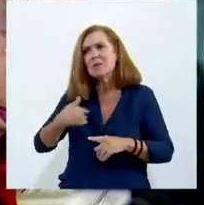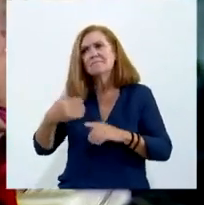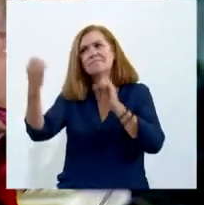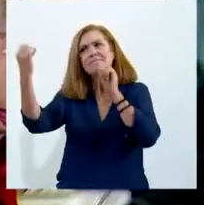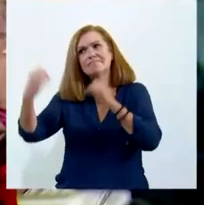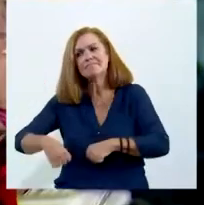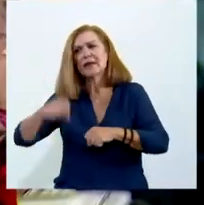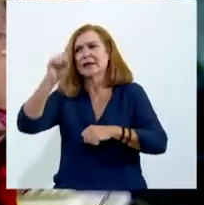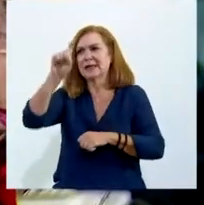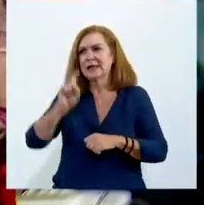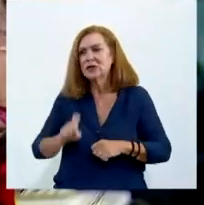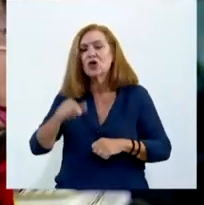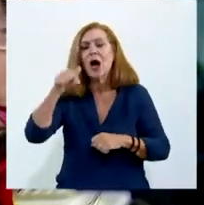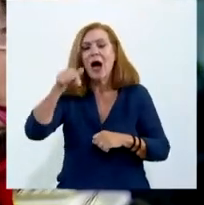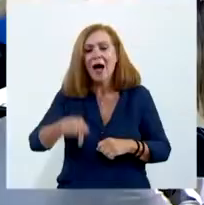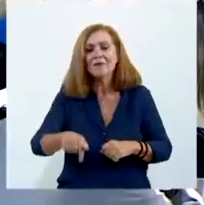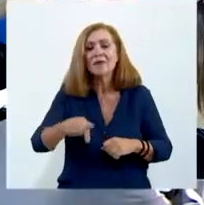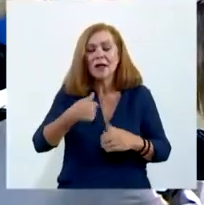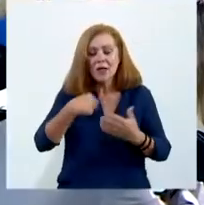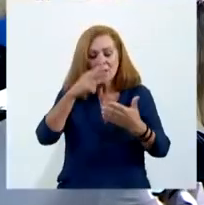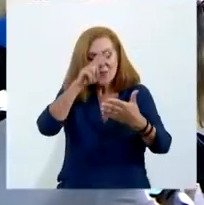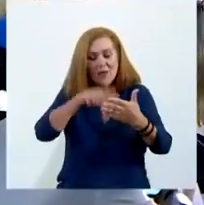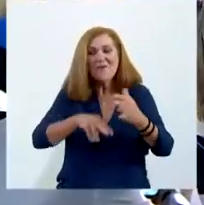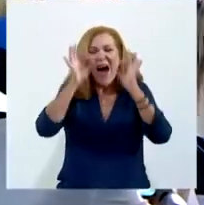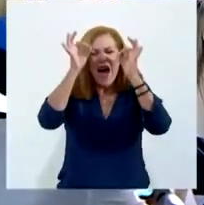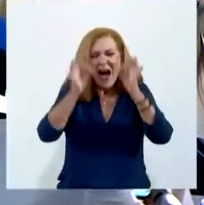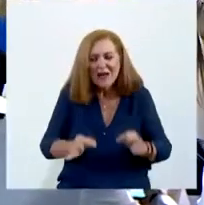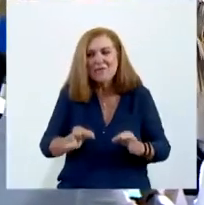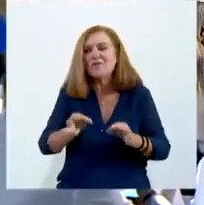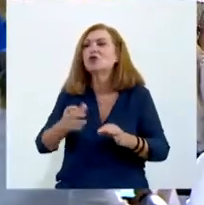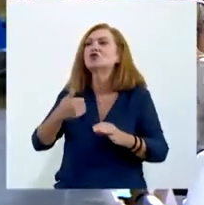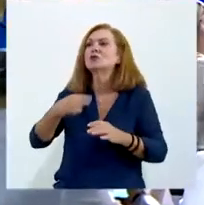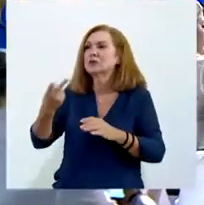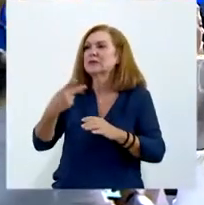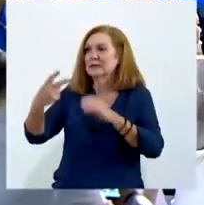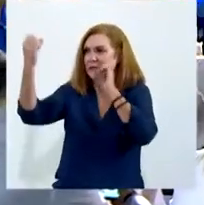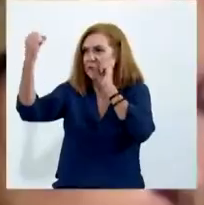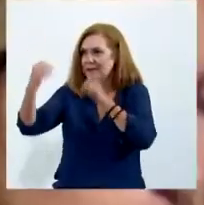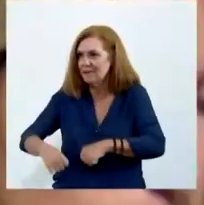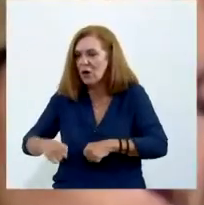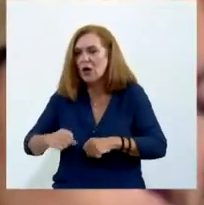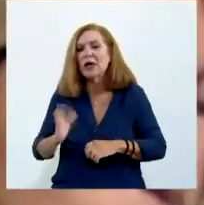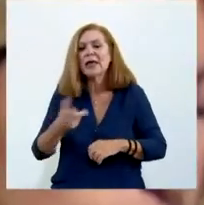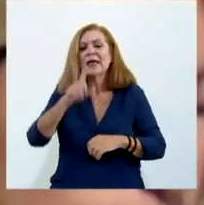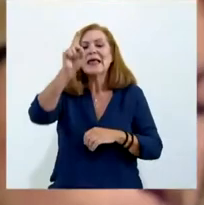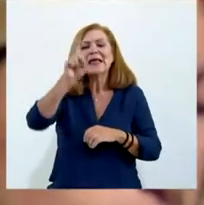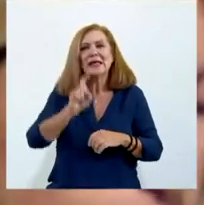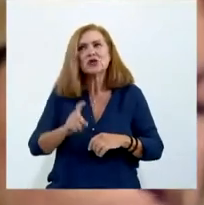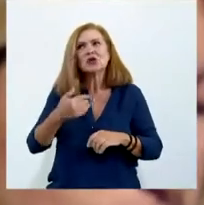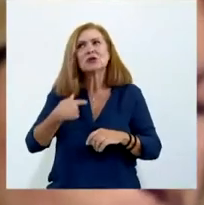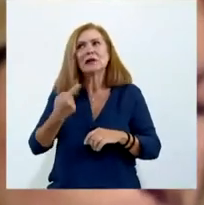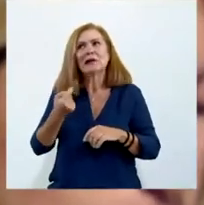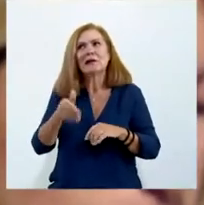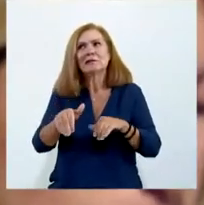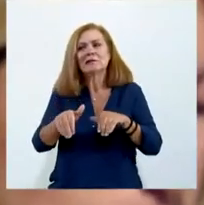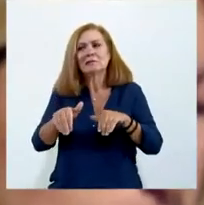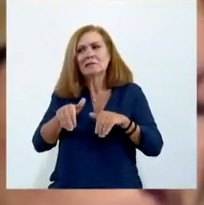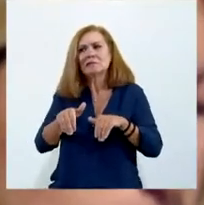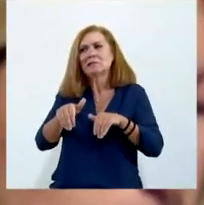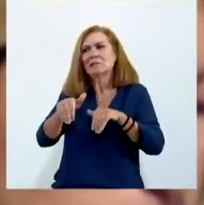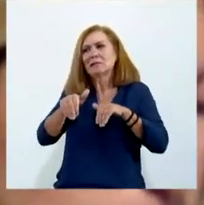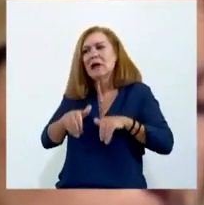οποιαδήποτε συμφωνία αυτού του τύπου, το διαβάζω επί λέξη, μπορεί ενδεχομένως, ναι, να συνεπάγεται και κάποιες υποχωρήσεις από κάποιες